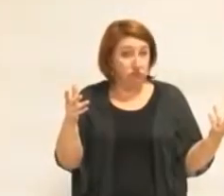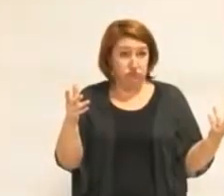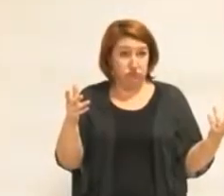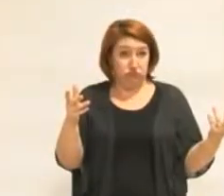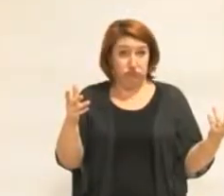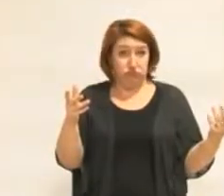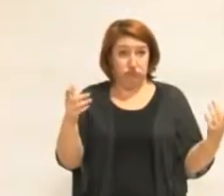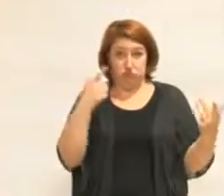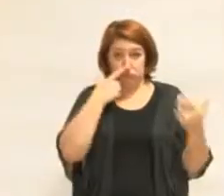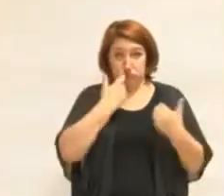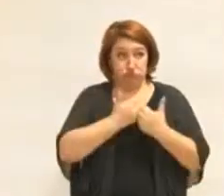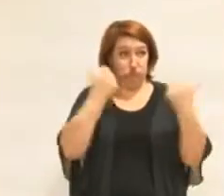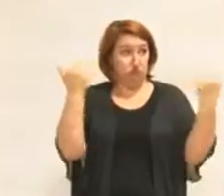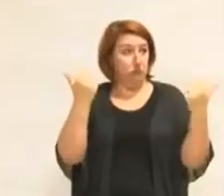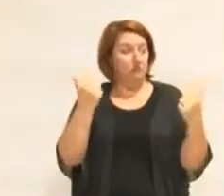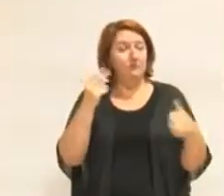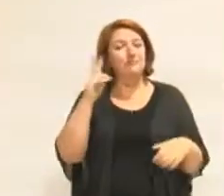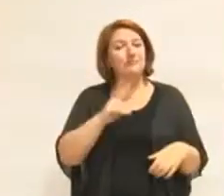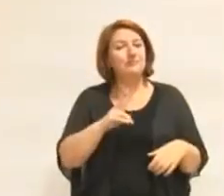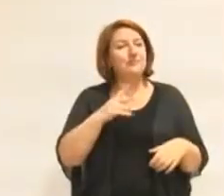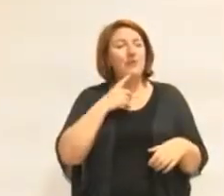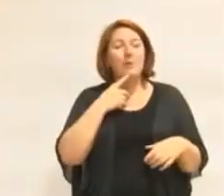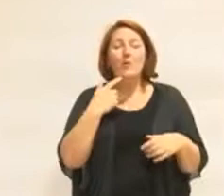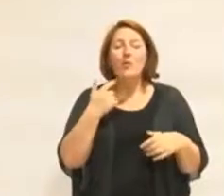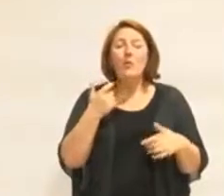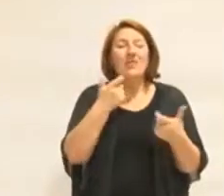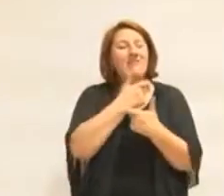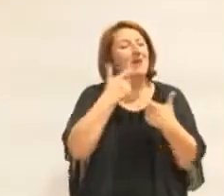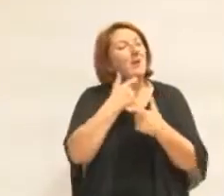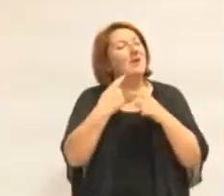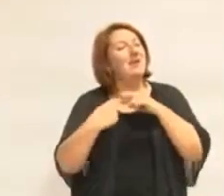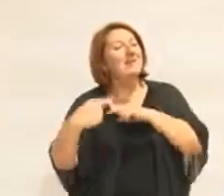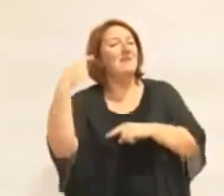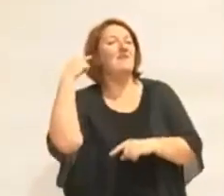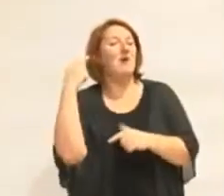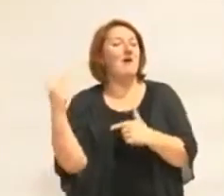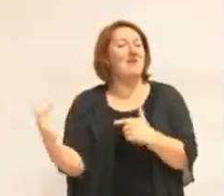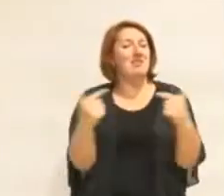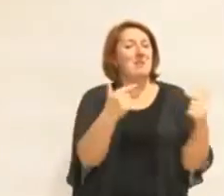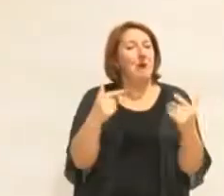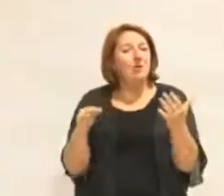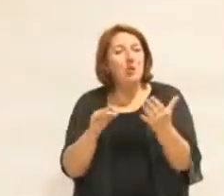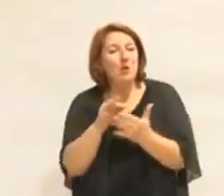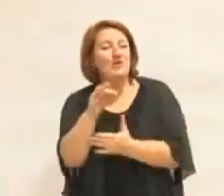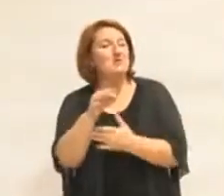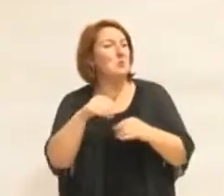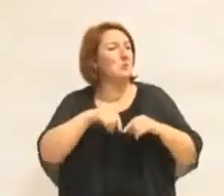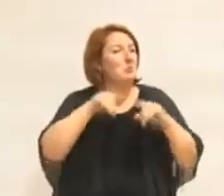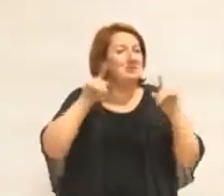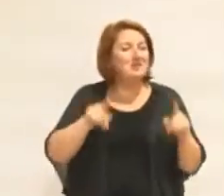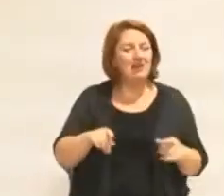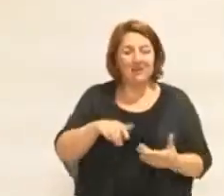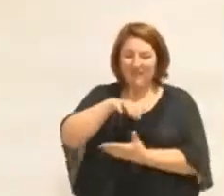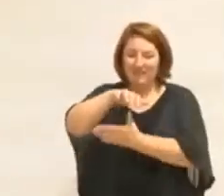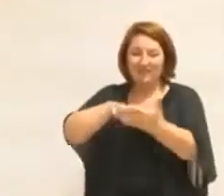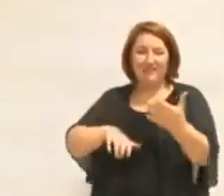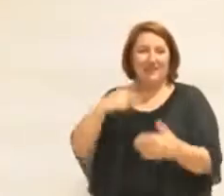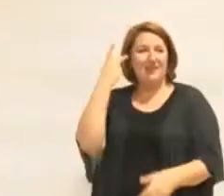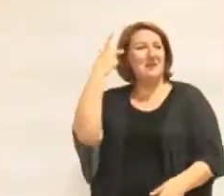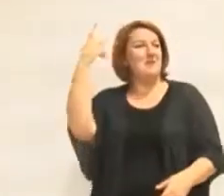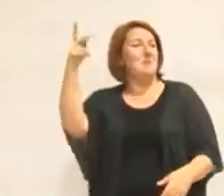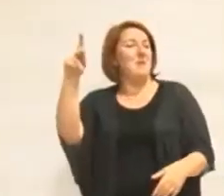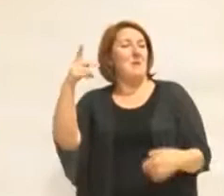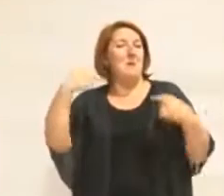J'avais lu la dernière fois, on en avait souri pendant le débat d'orientation budgétaire, la note de Bercy qui était absolument édifiante et